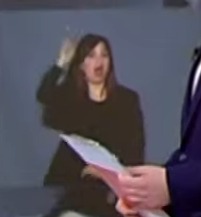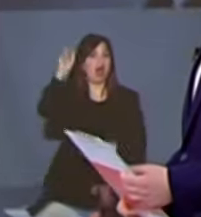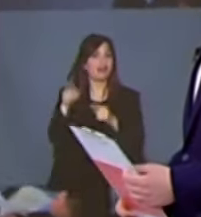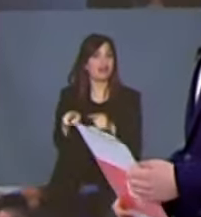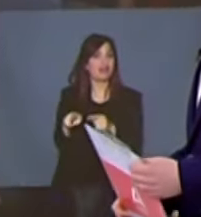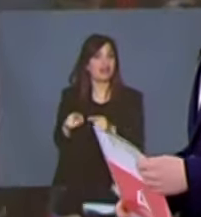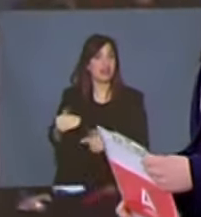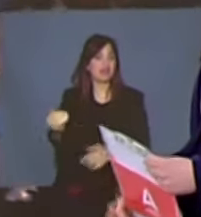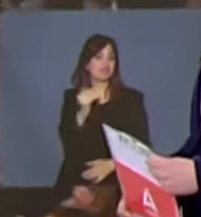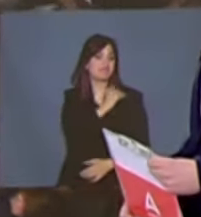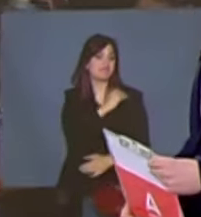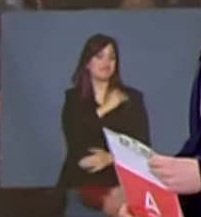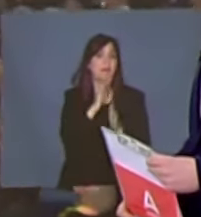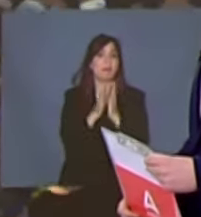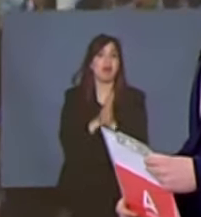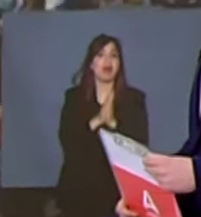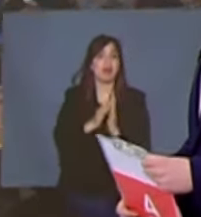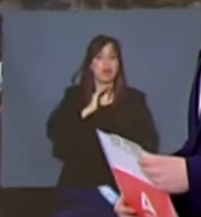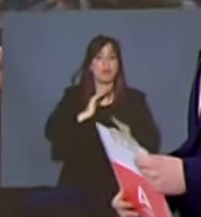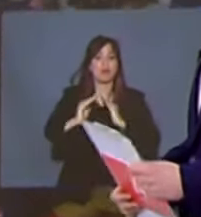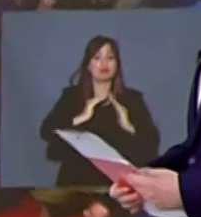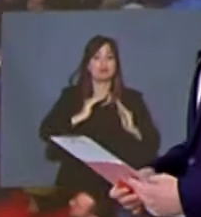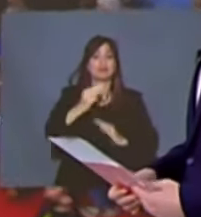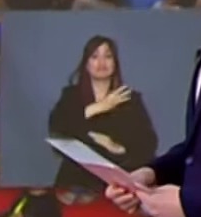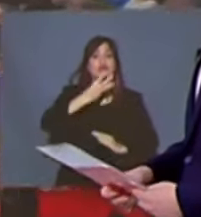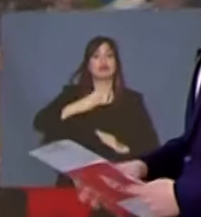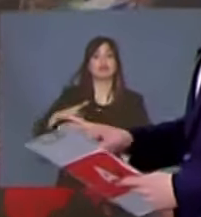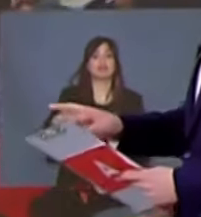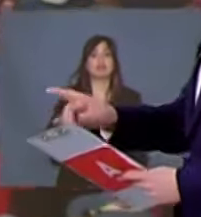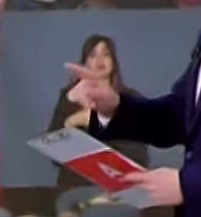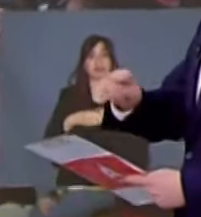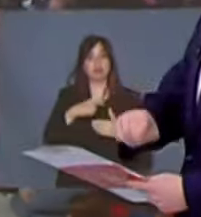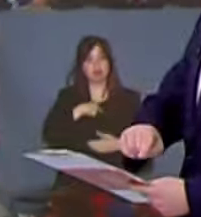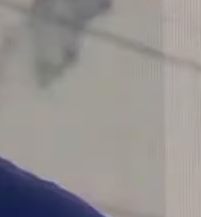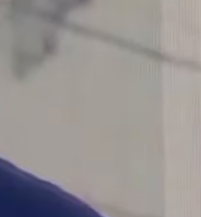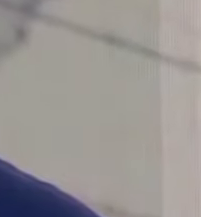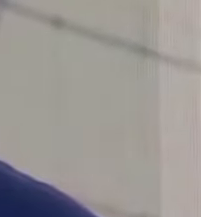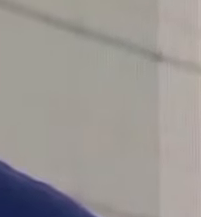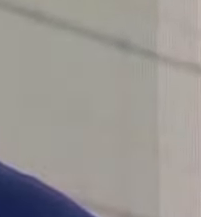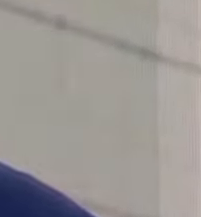μέρες, παρακολούθησες από την αρχή το συνέδριο, πώς φτάσαμε ως εδώ. Μεγάλη